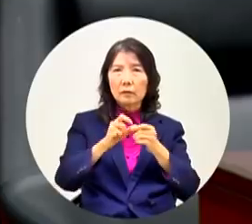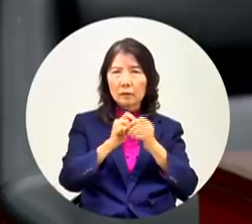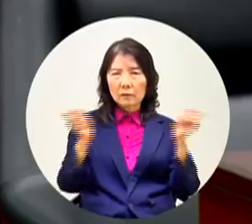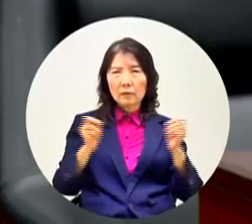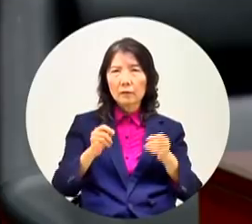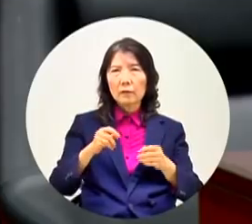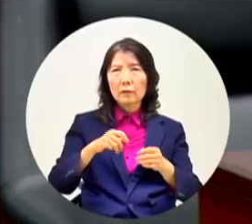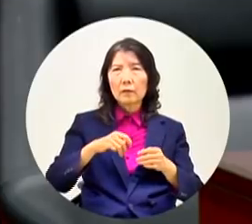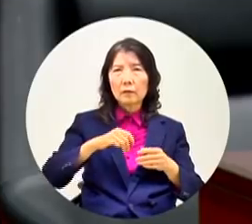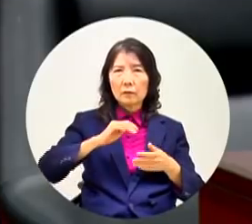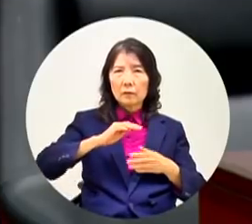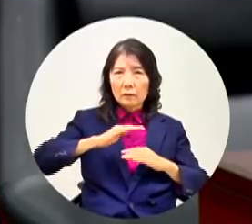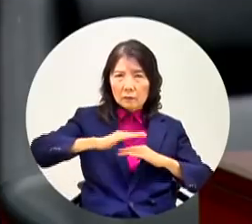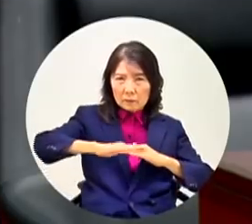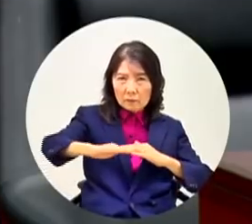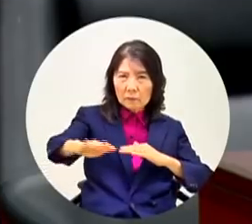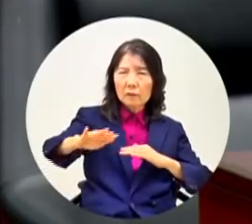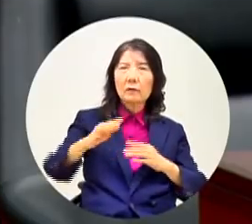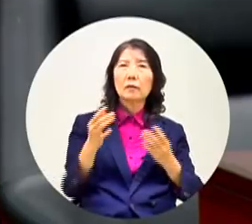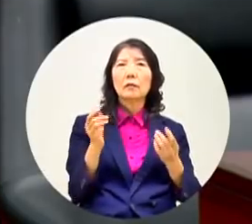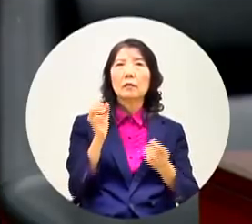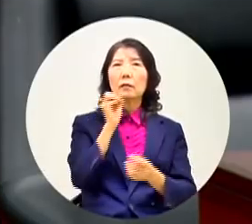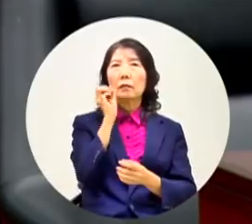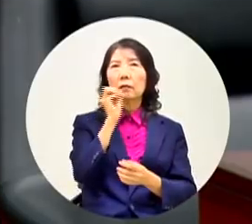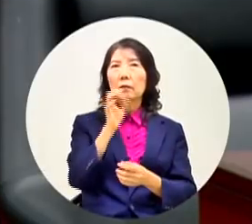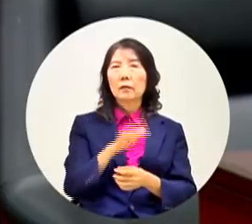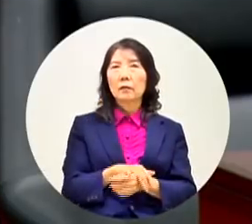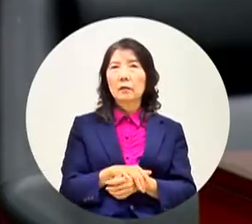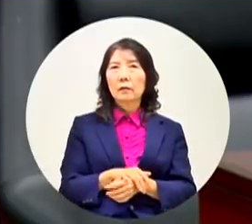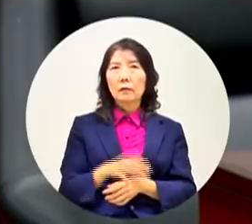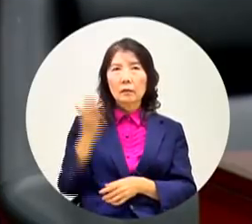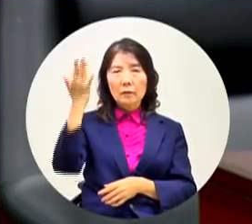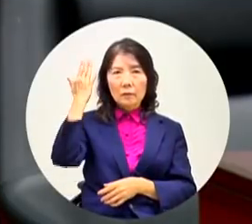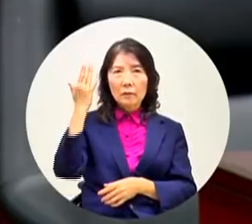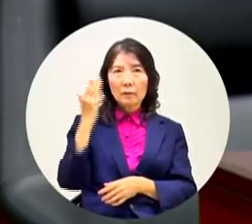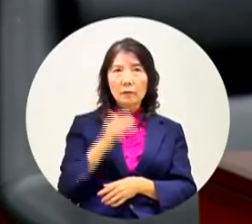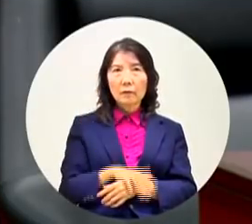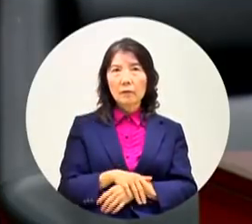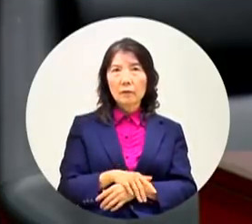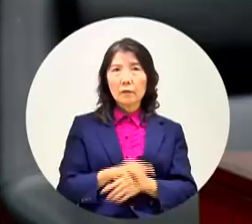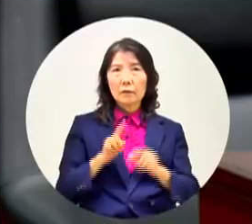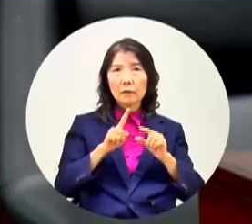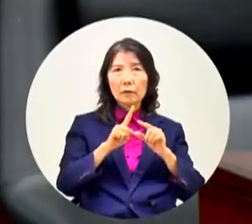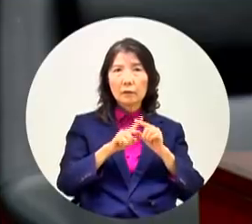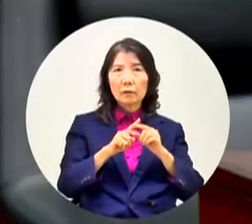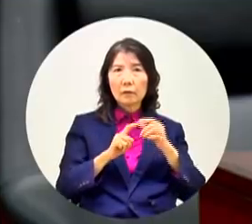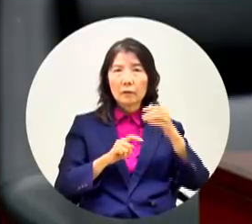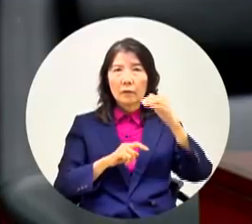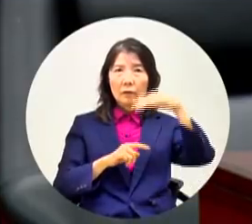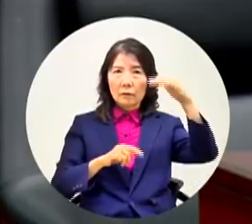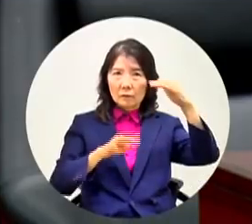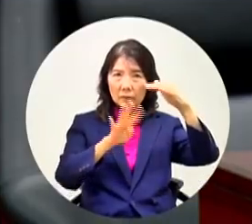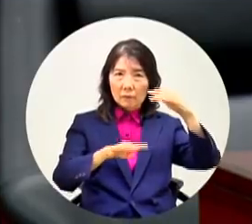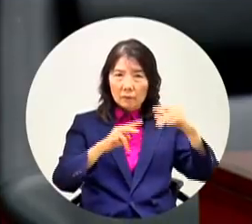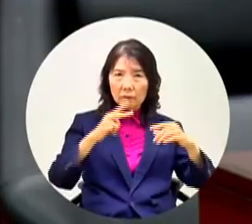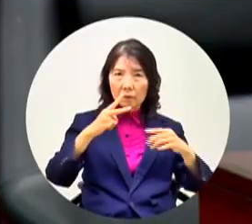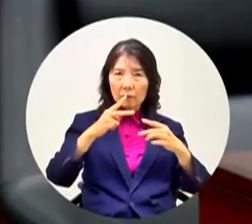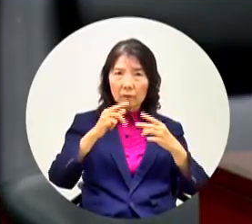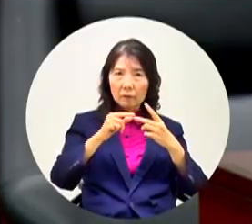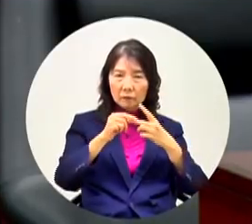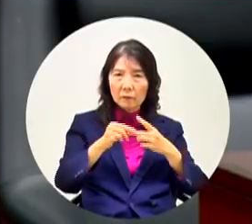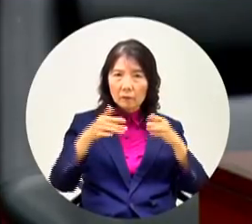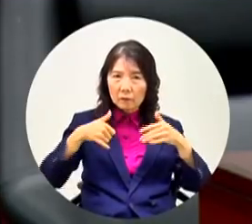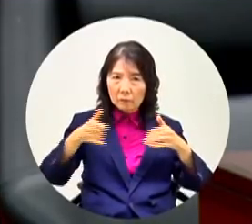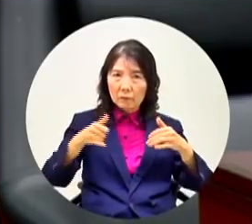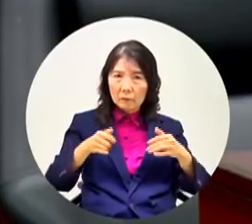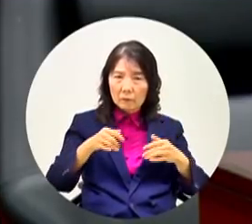长啊，咱进前啊，咱的进前把咱的中仑二路啊抛铺完成，当然大家